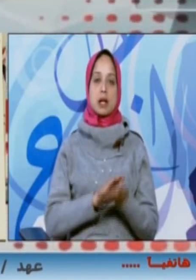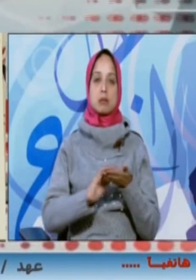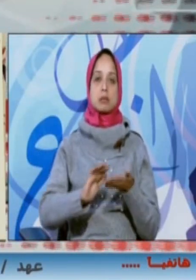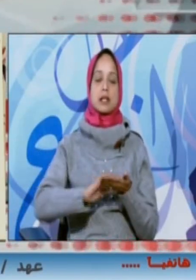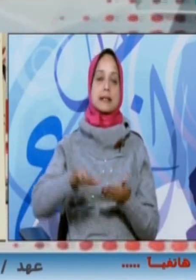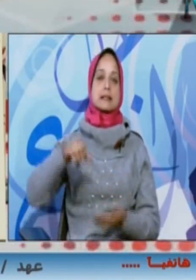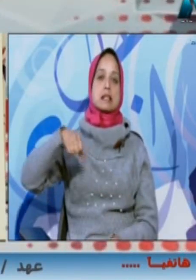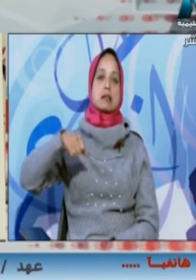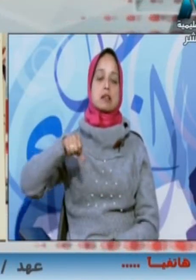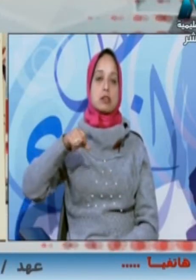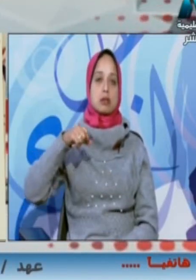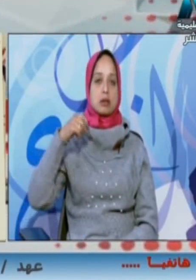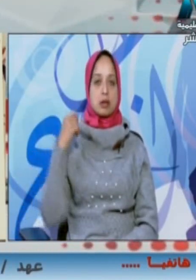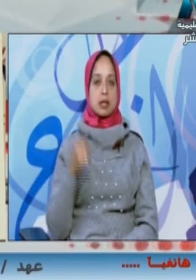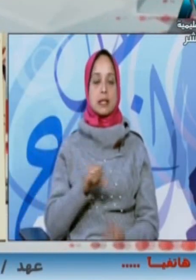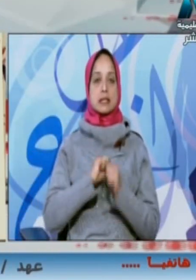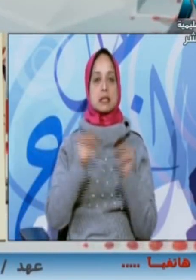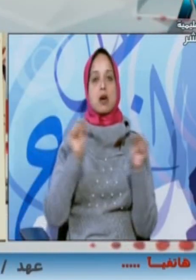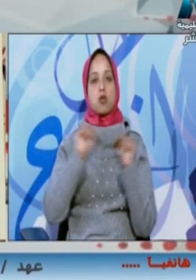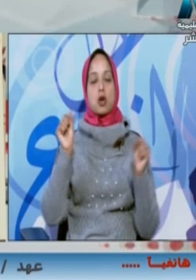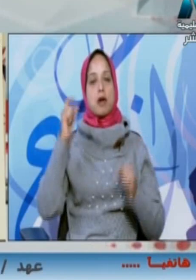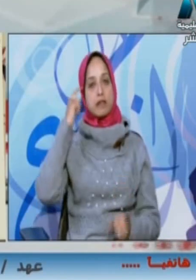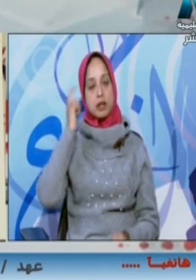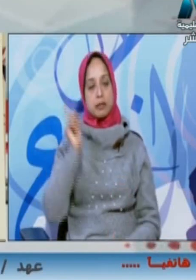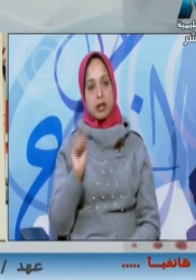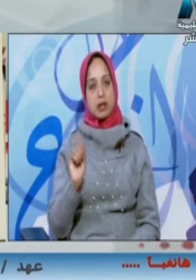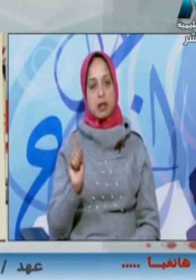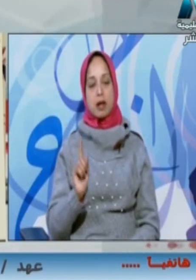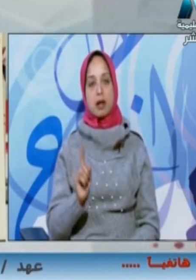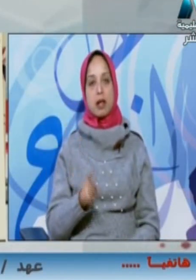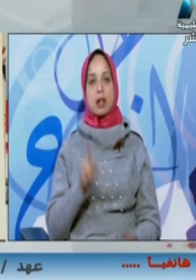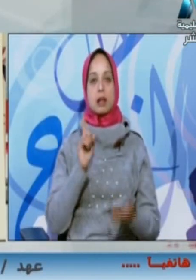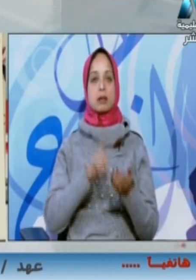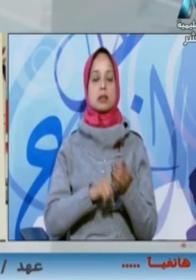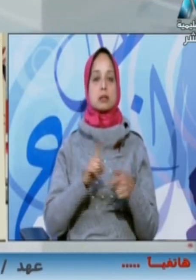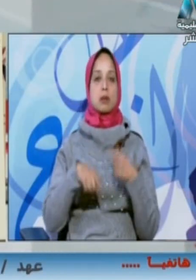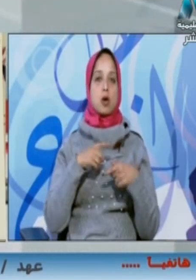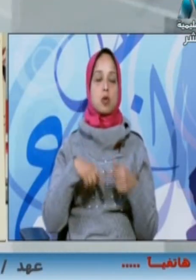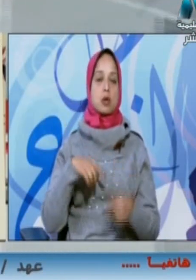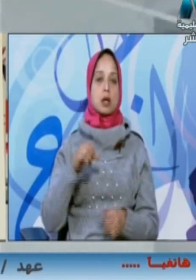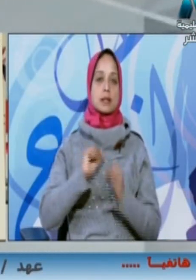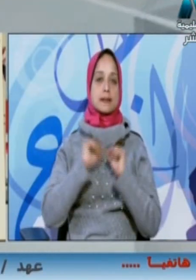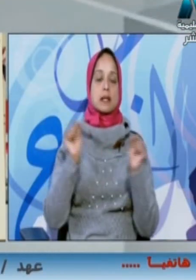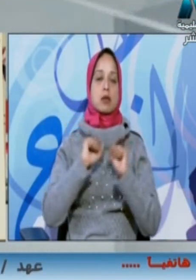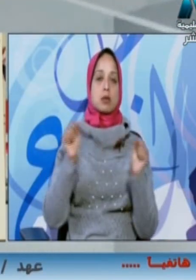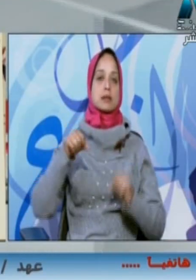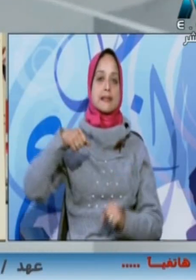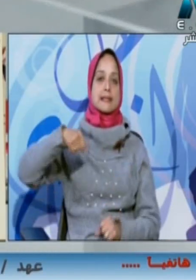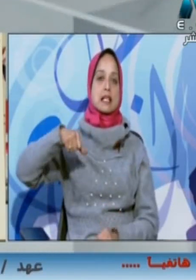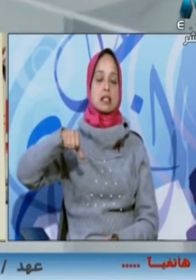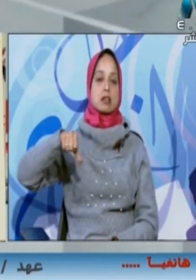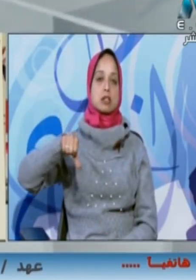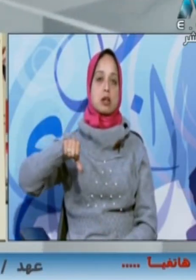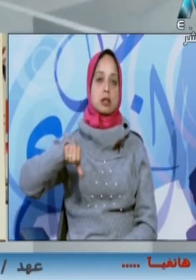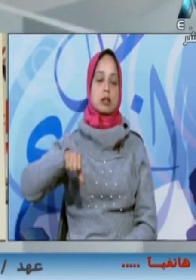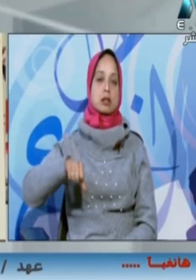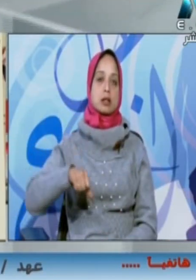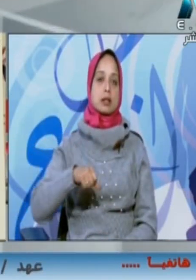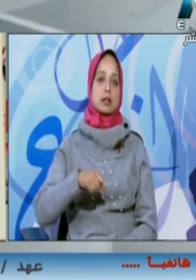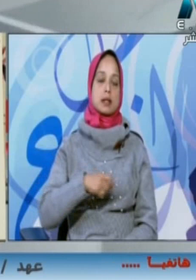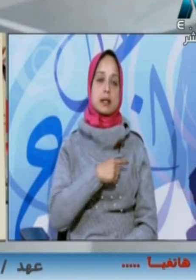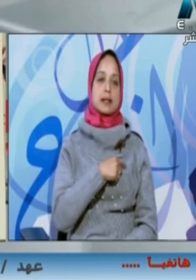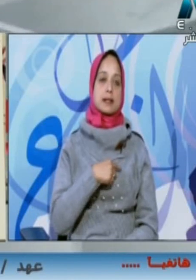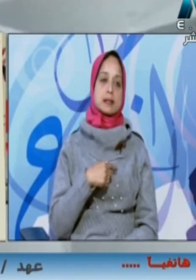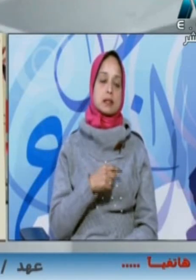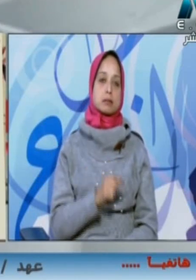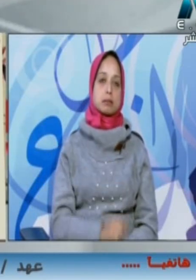كلمة ثورة، فهمت حاجة؟ لا. لازم اقول ثورة كام؟ 19. تبقى 19 اسم ولا حدث؟